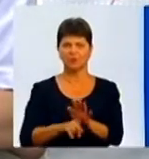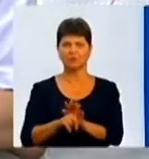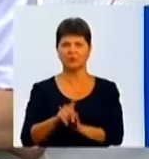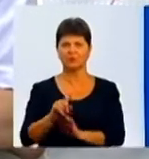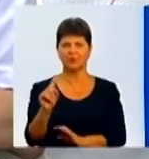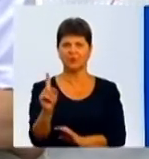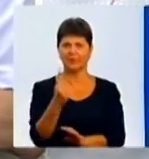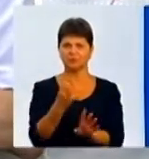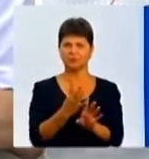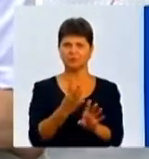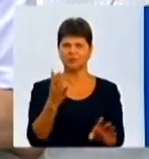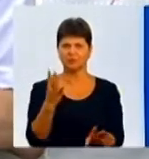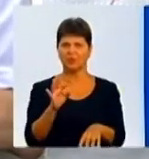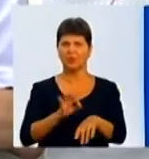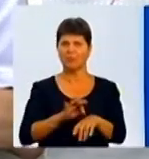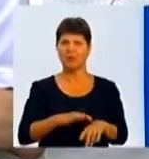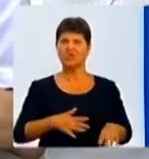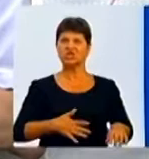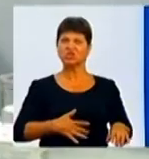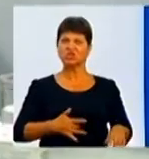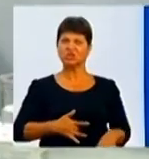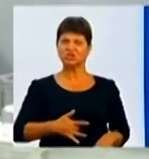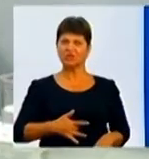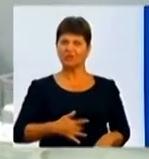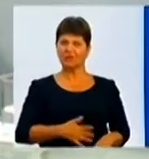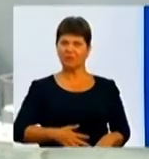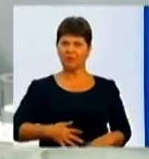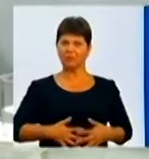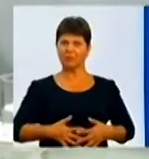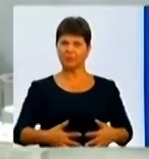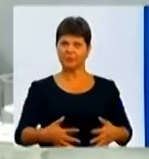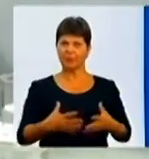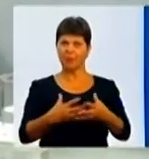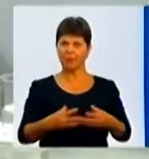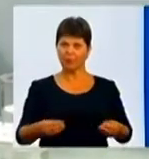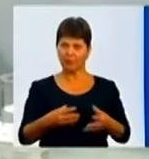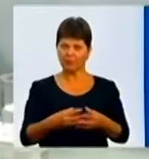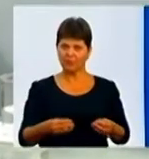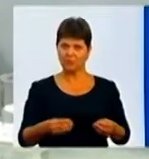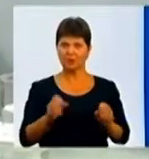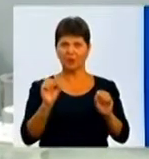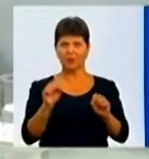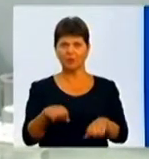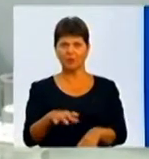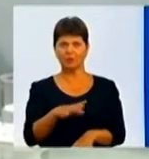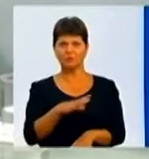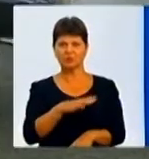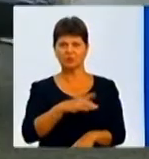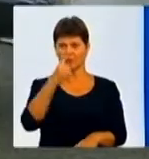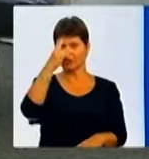із болі в животі, нудота, блювота, пронос, може дойти до